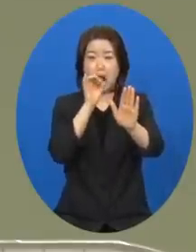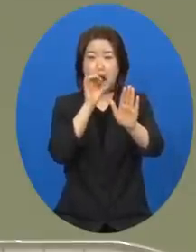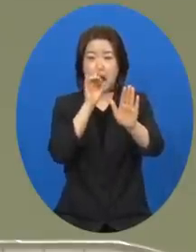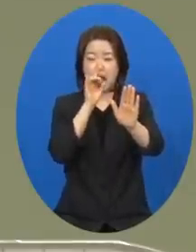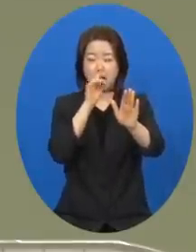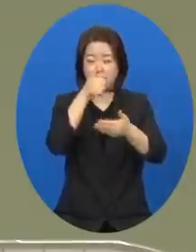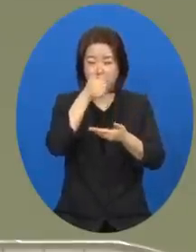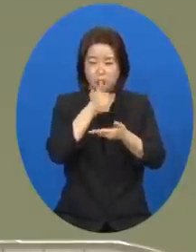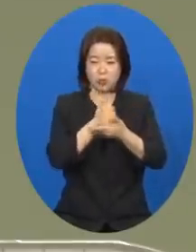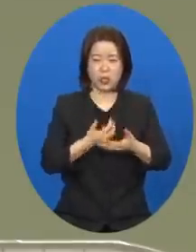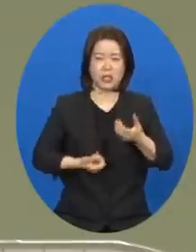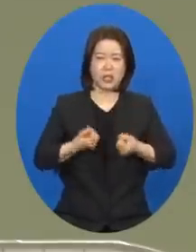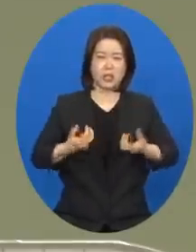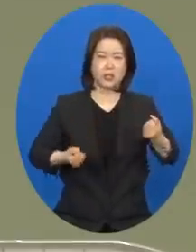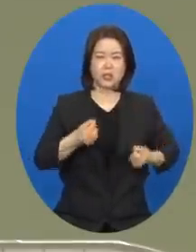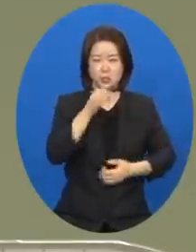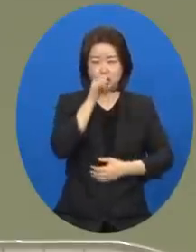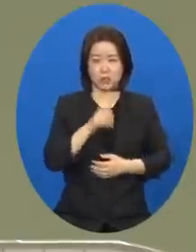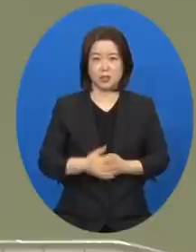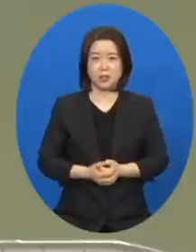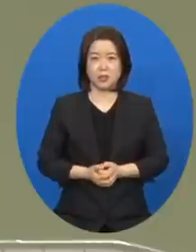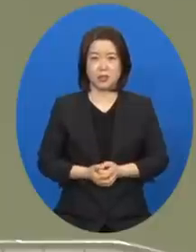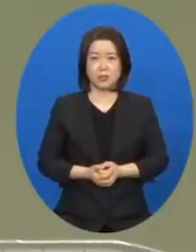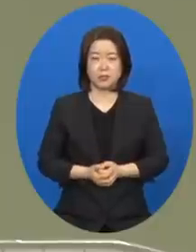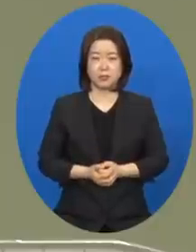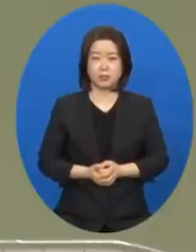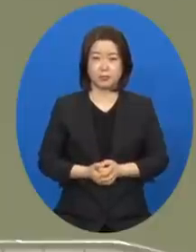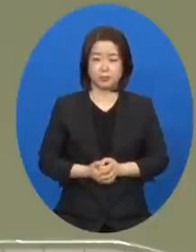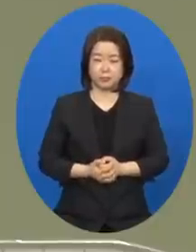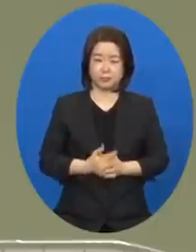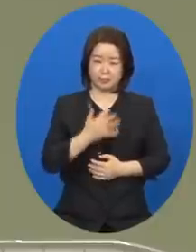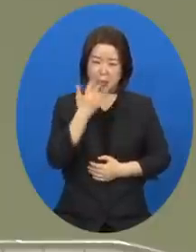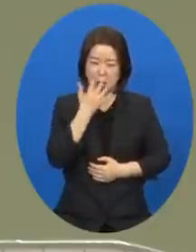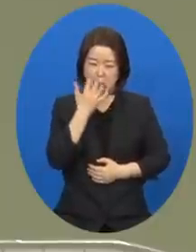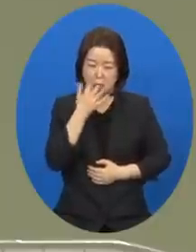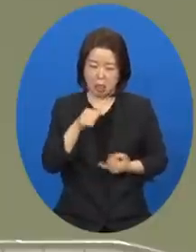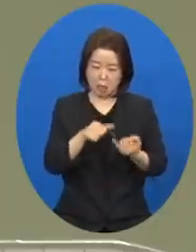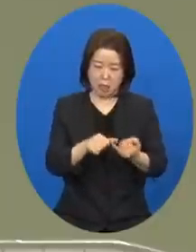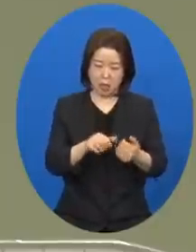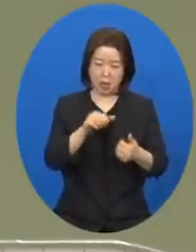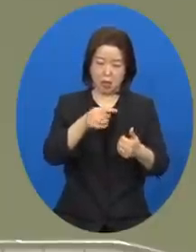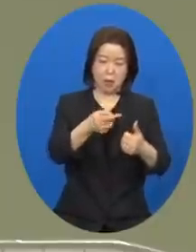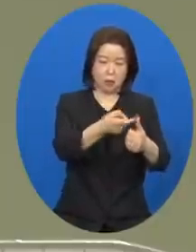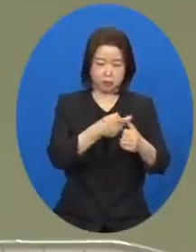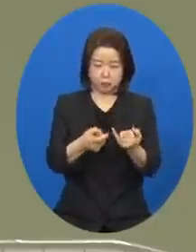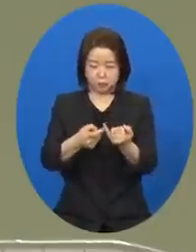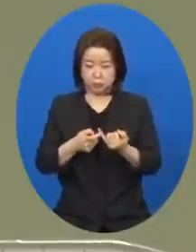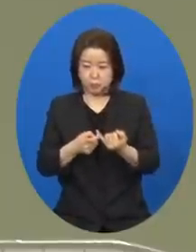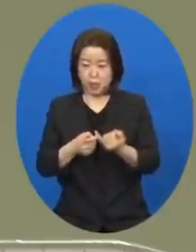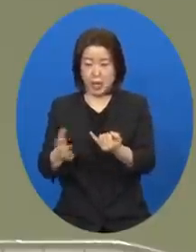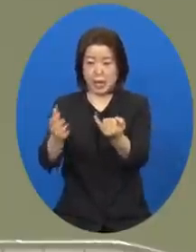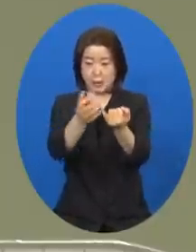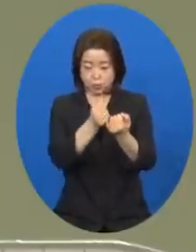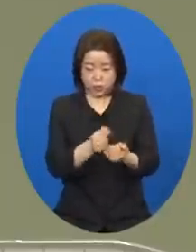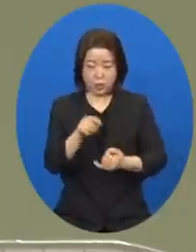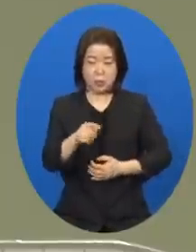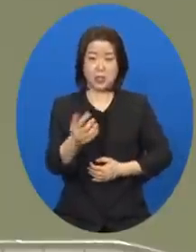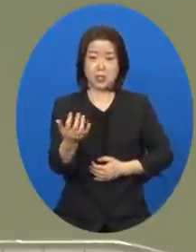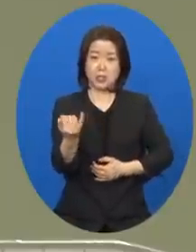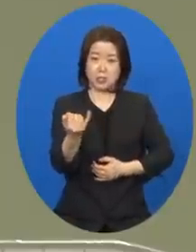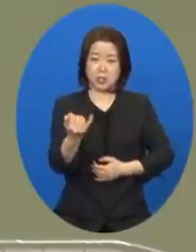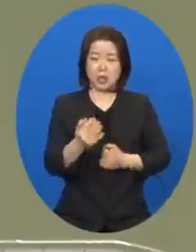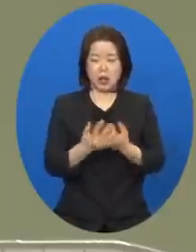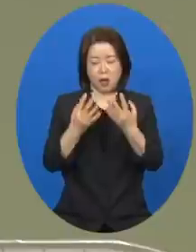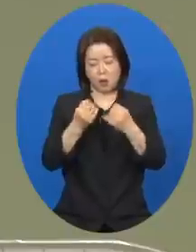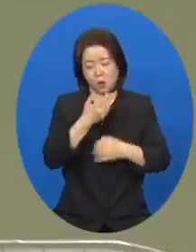그런 죄를 다 가지고 있어요. 가늠하다가 현장에 붙잡힌 여인이 얼마나 놀랬겠어요. 얼마나